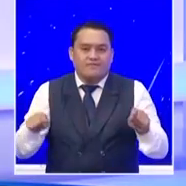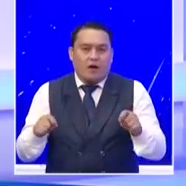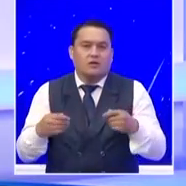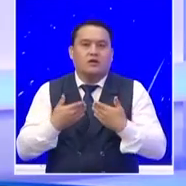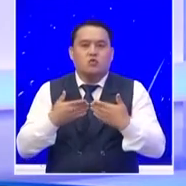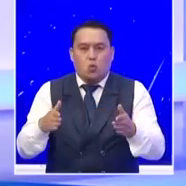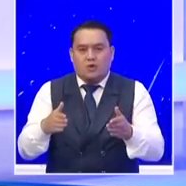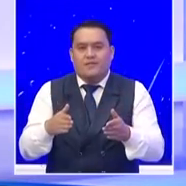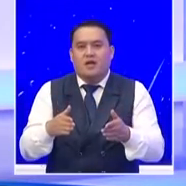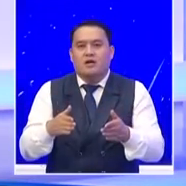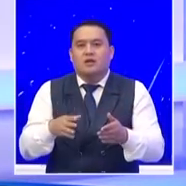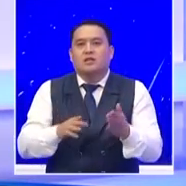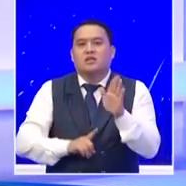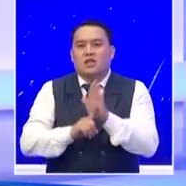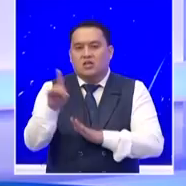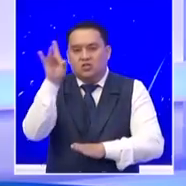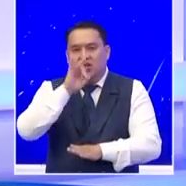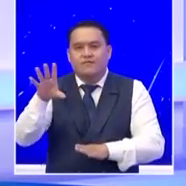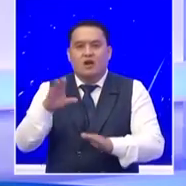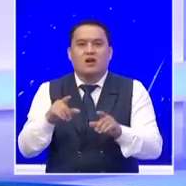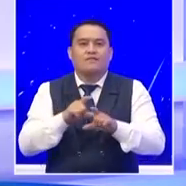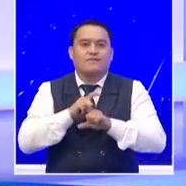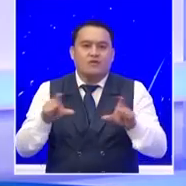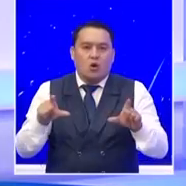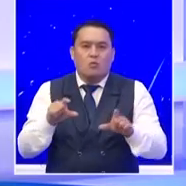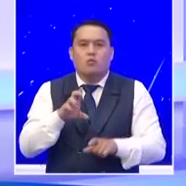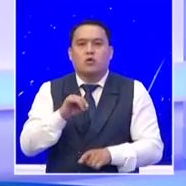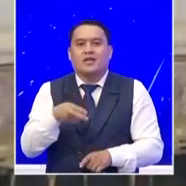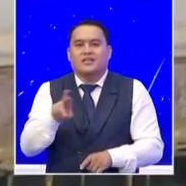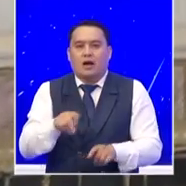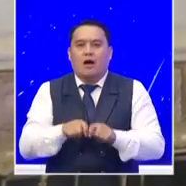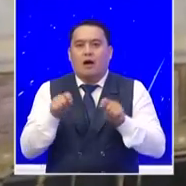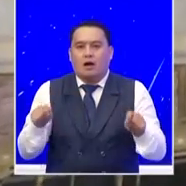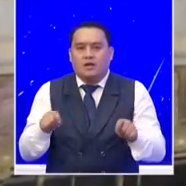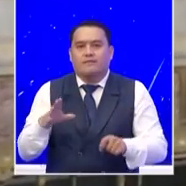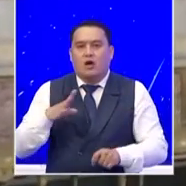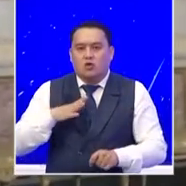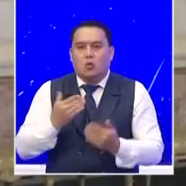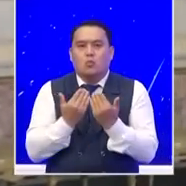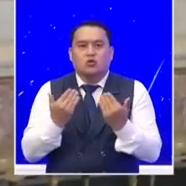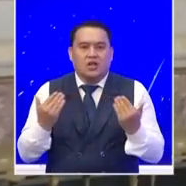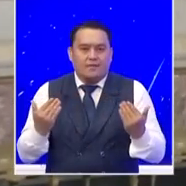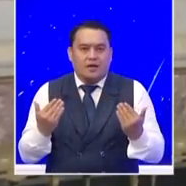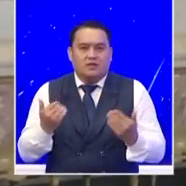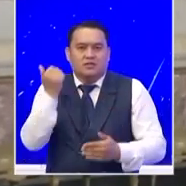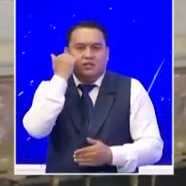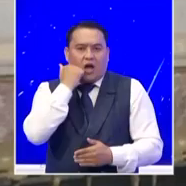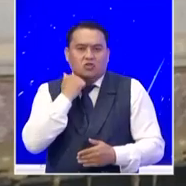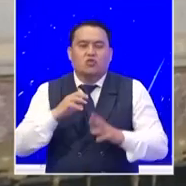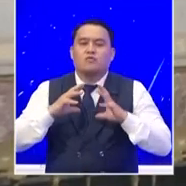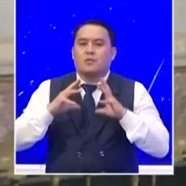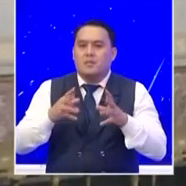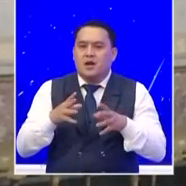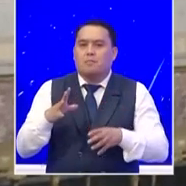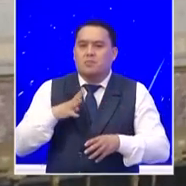для посетителей. Заработала известнейшая римская галерея Боргезе. Открылись и капитолийские музеи, старейшие в мире, начало